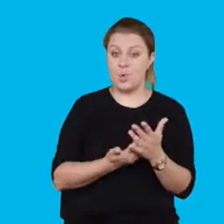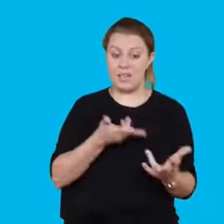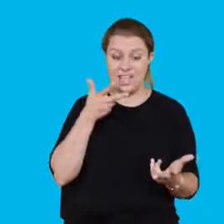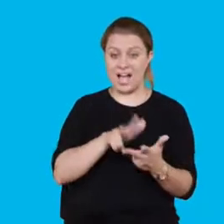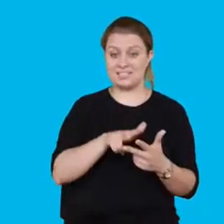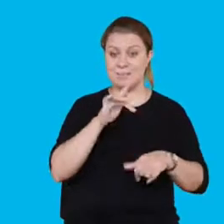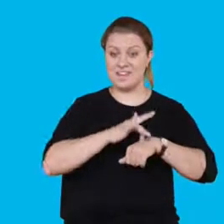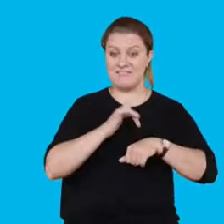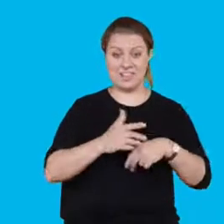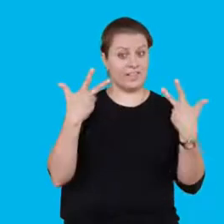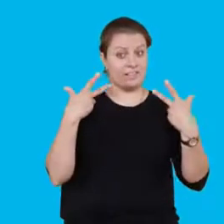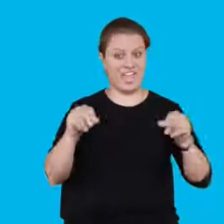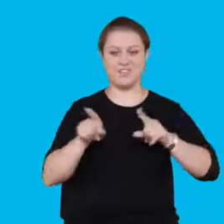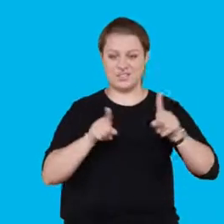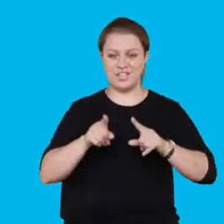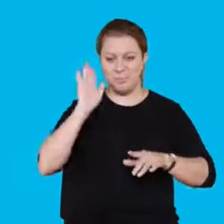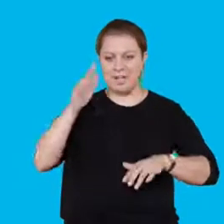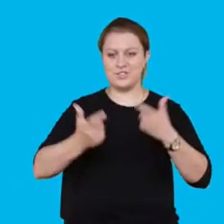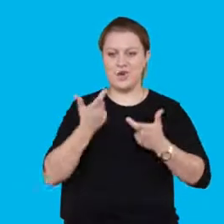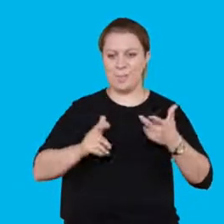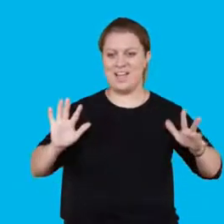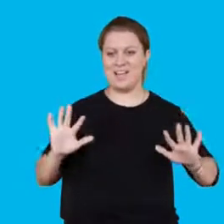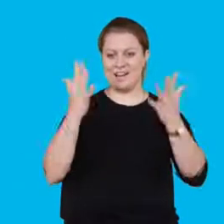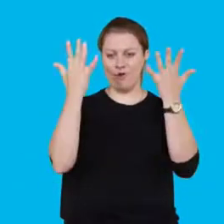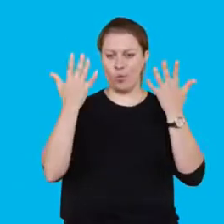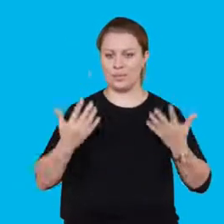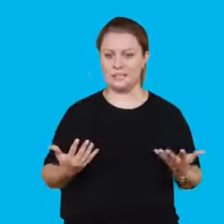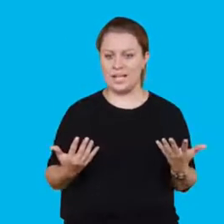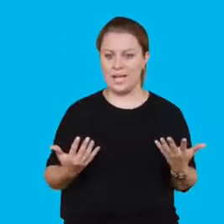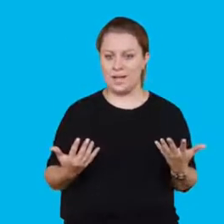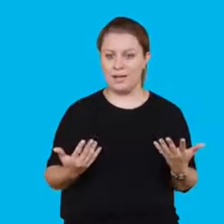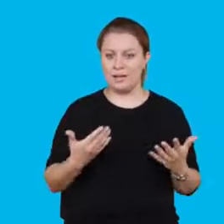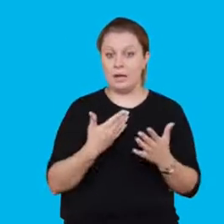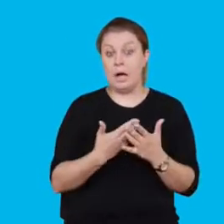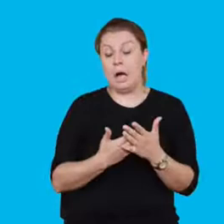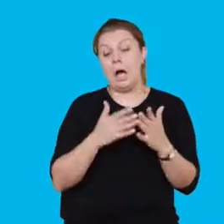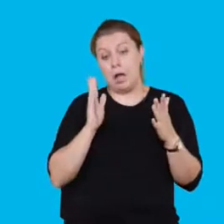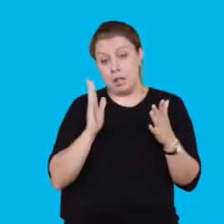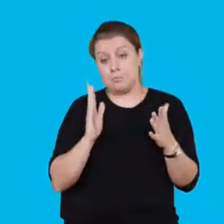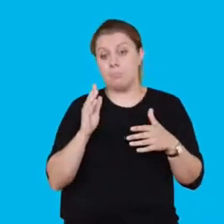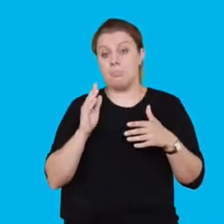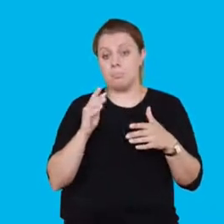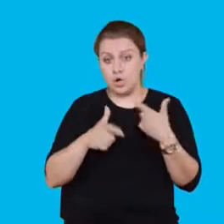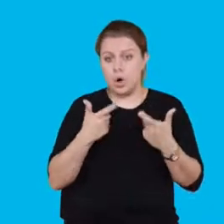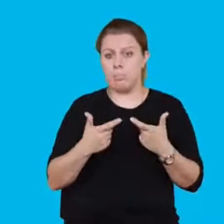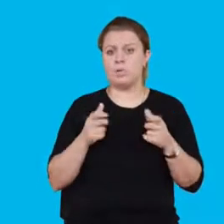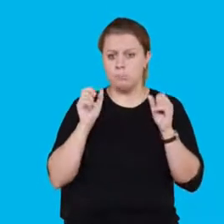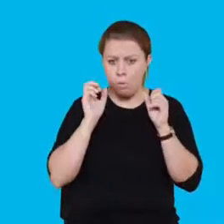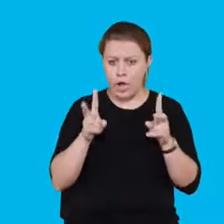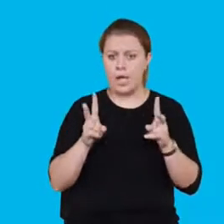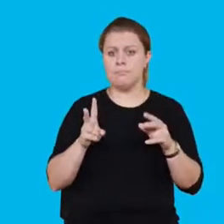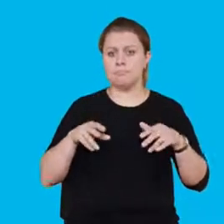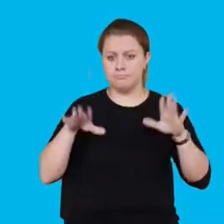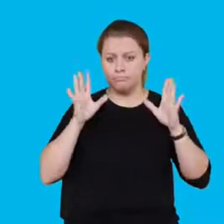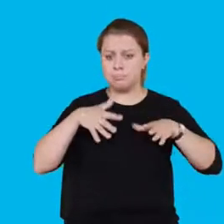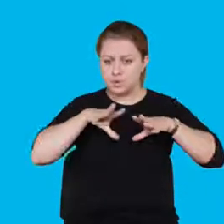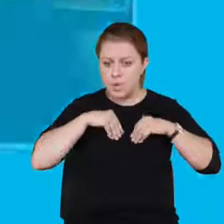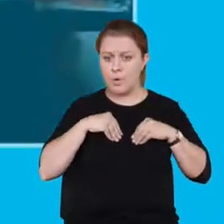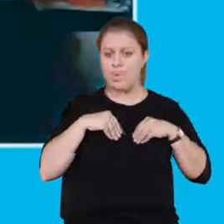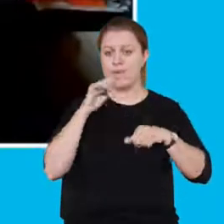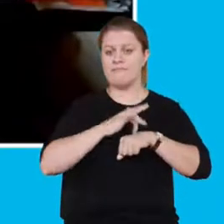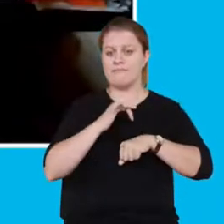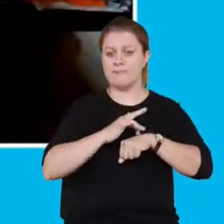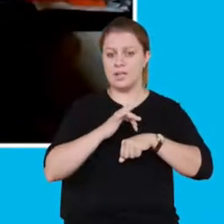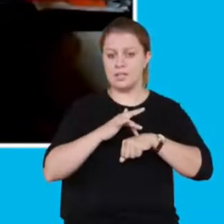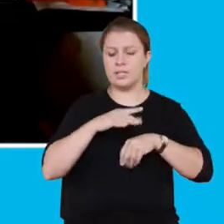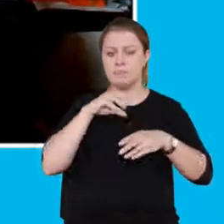wbrew wynikowi wyborów. No, czy poddaje się wynikowi wyborów i próbuje, że tak powiem, w